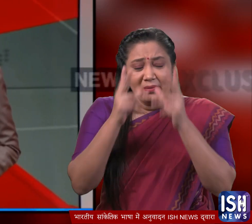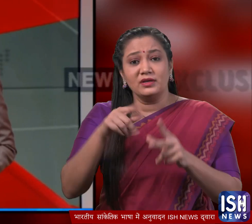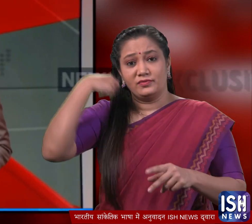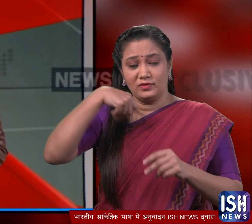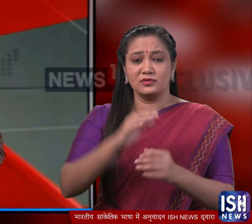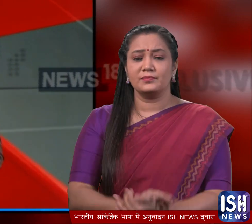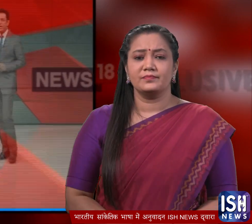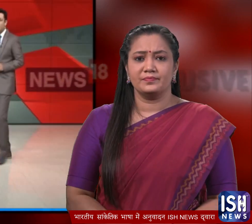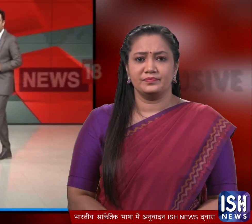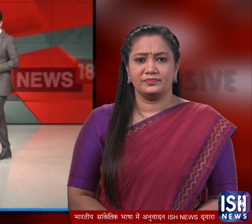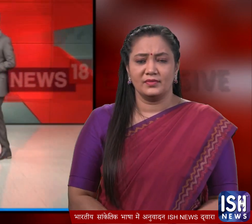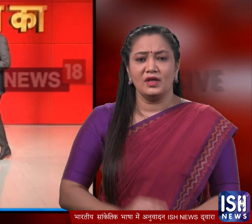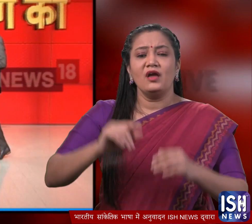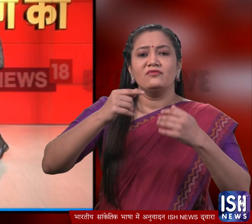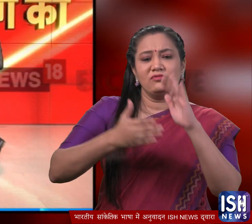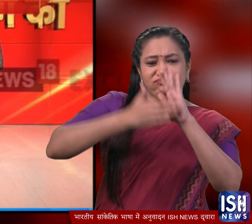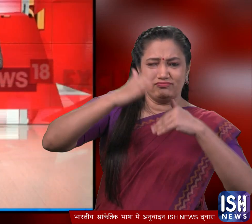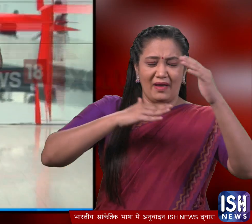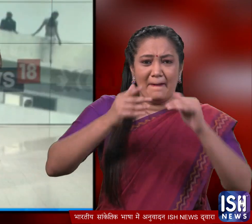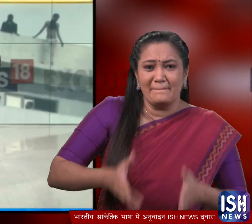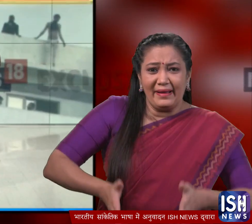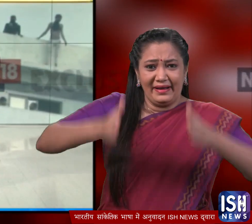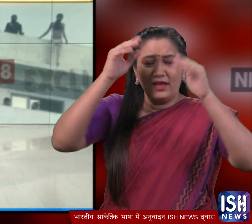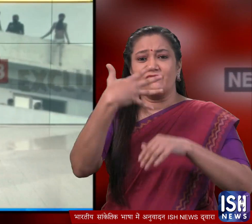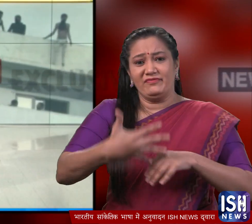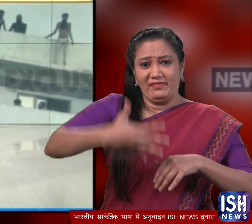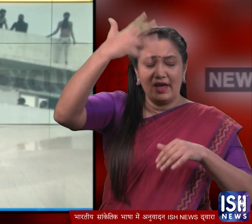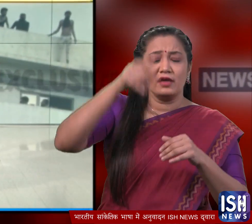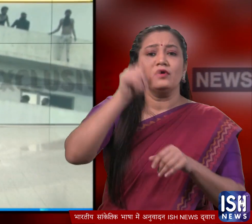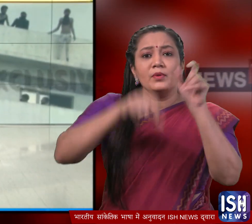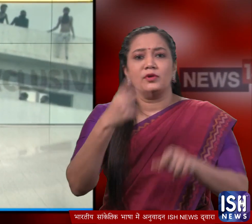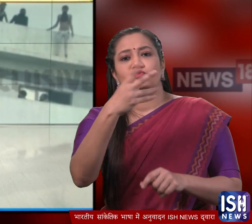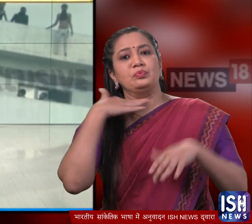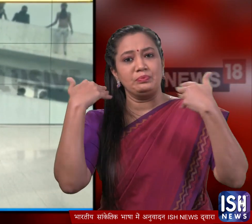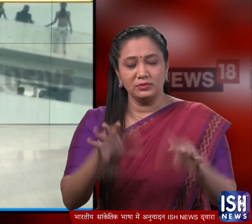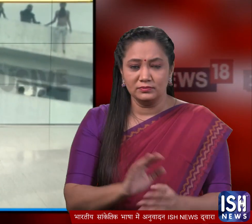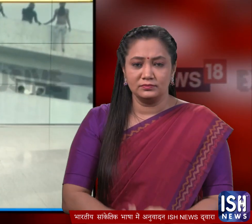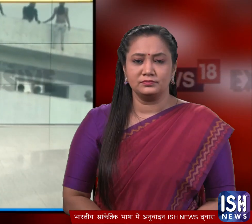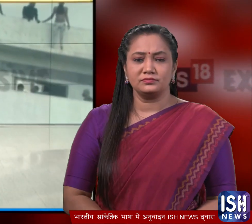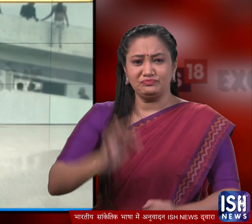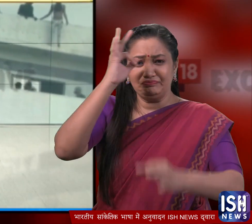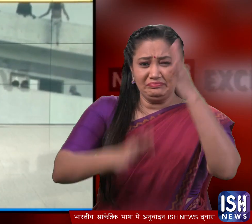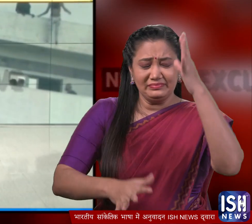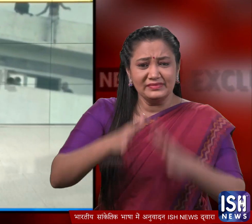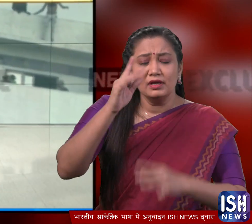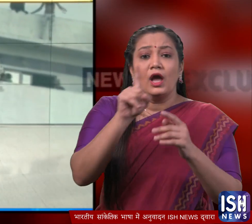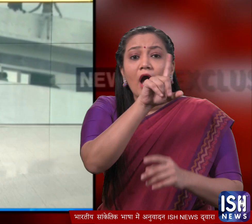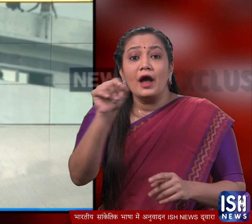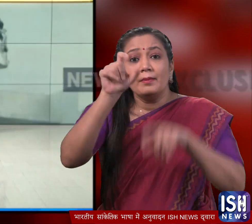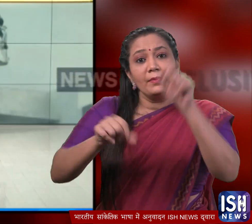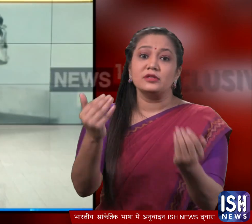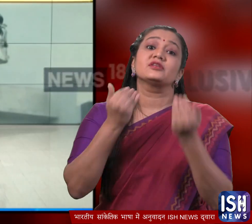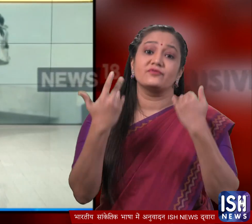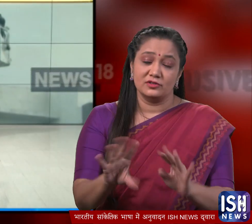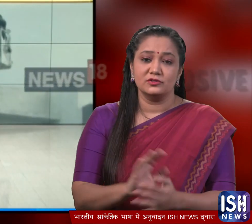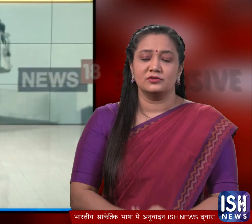कुछ तस्वीरें सामने आई। वहां एक 5 मंजिला फैक्ट्री में आग लगने से 2 कामगारों की मौत हो गई, जबकि उसमें फंसे 100 से ज्यादा